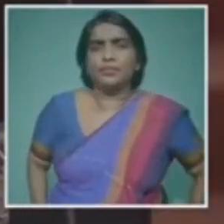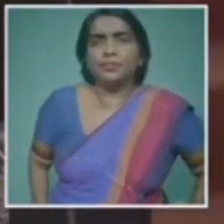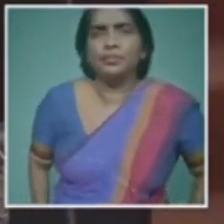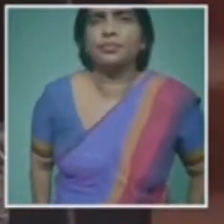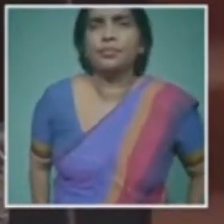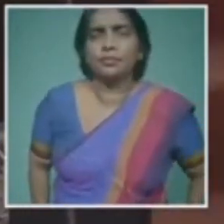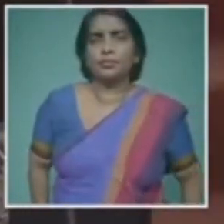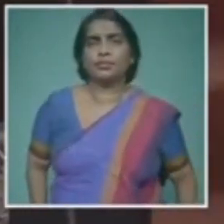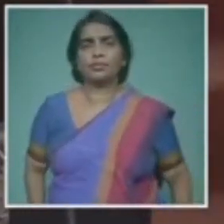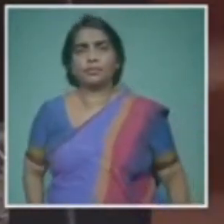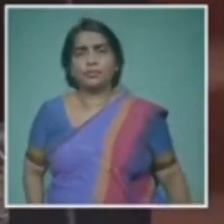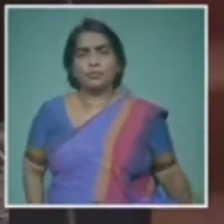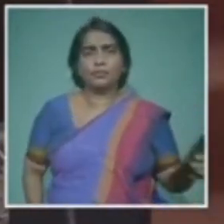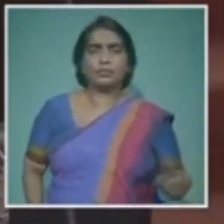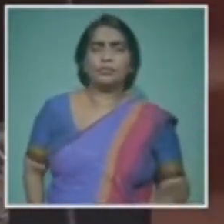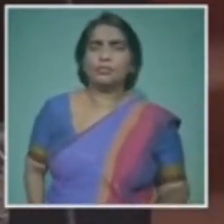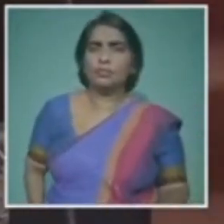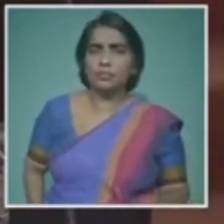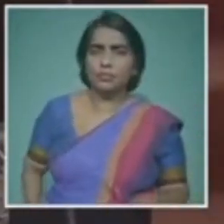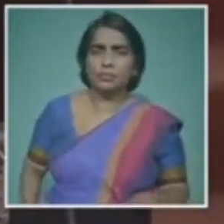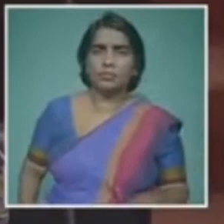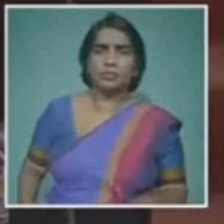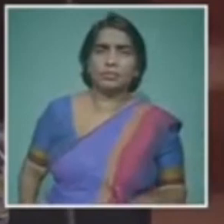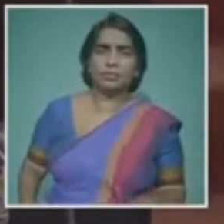එතකොට මේ